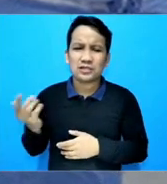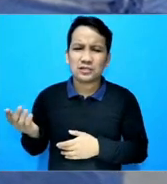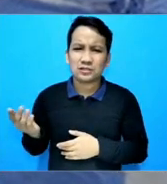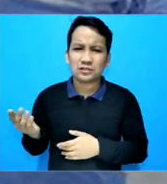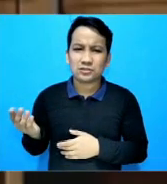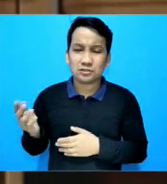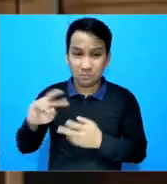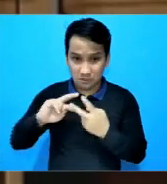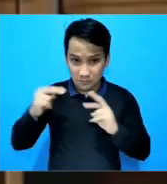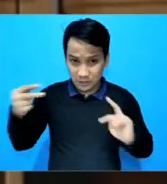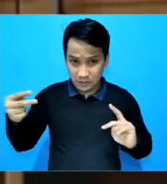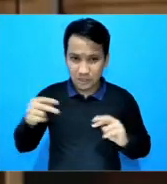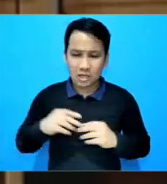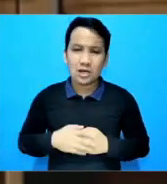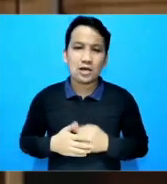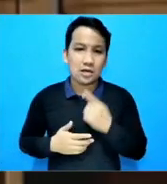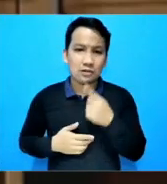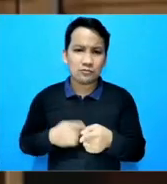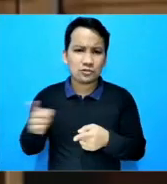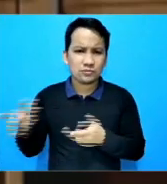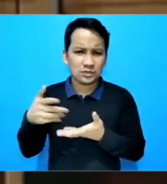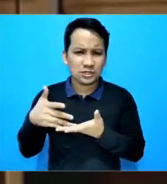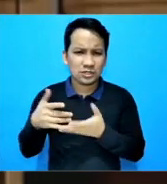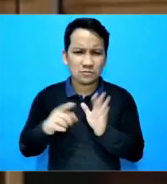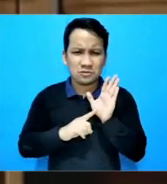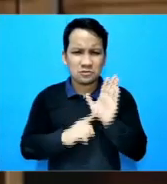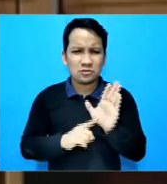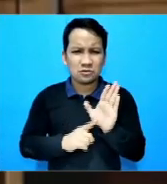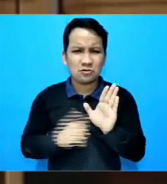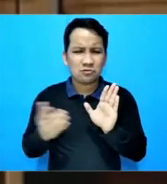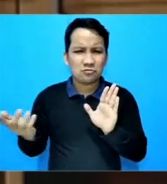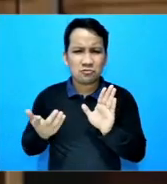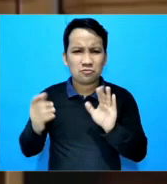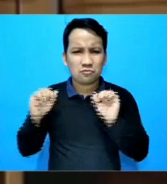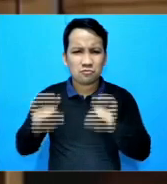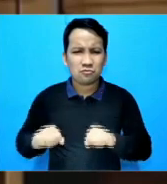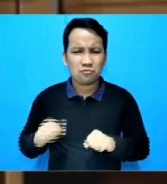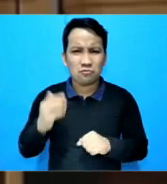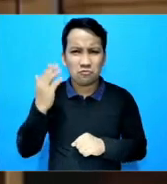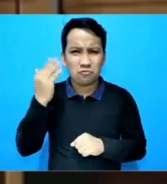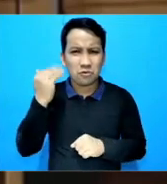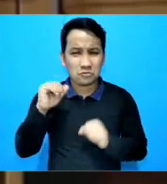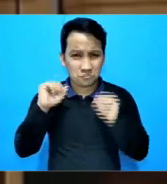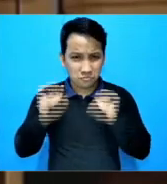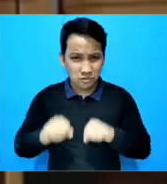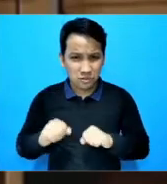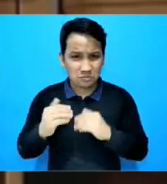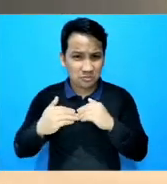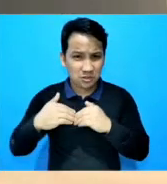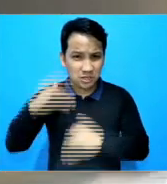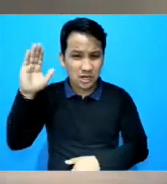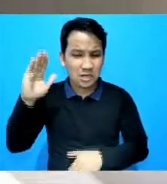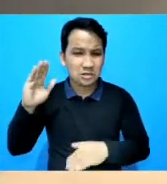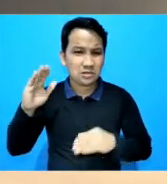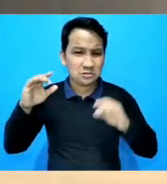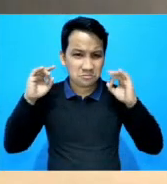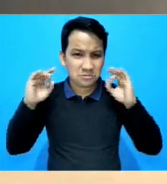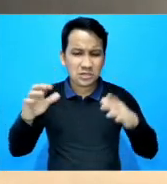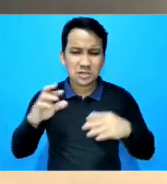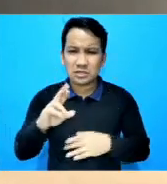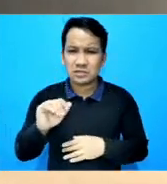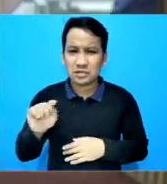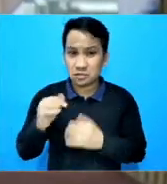variants. There are some studies that show that variants can possibly cause a higher mortality rate. Pero sa